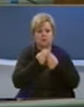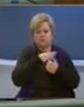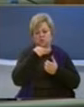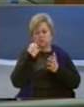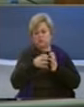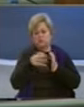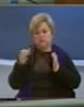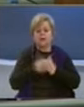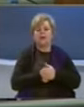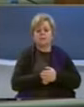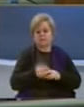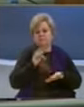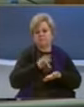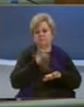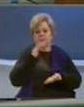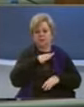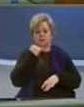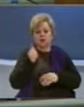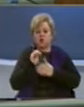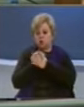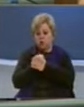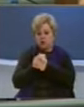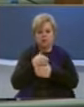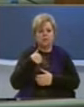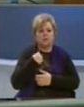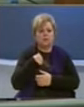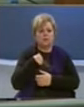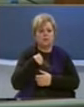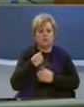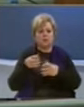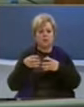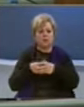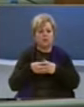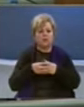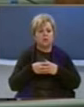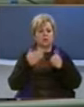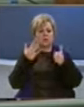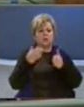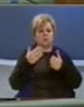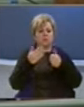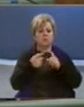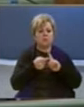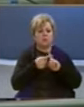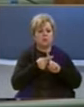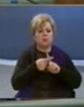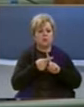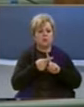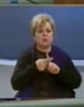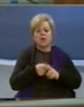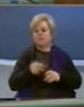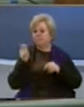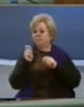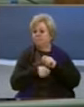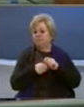diskutohen, po janë jashtëzakonisht ndihshme, edhe kolegët e mi përpos grupit parlamentar 6 plus dhe të tjerëve, u pa që është si vërejtje